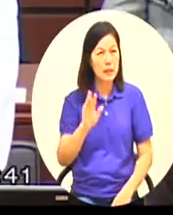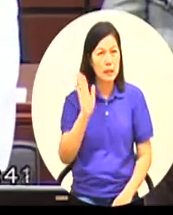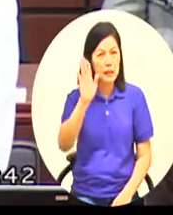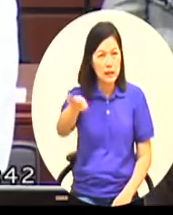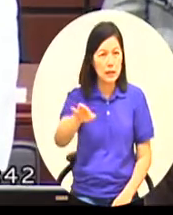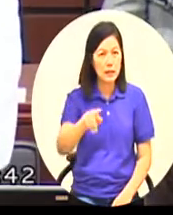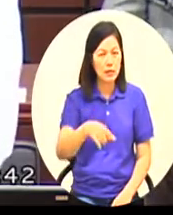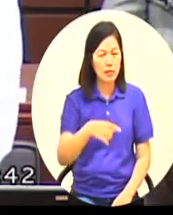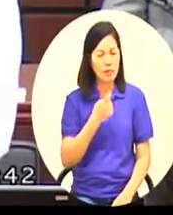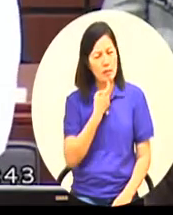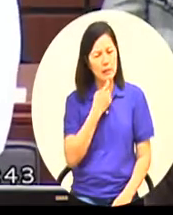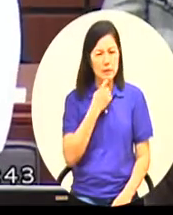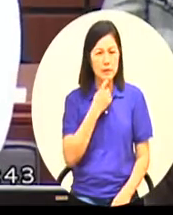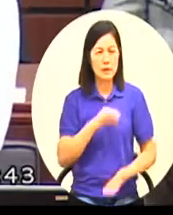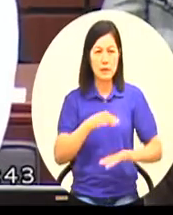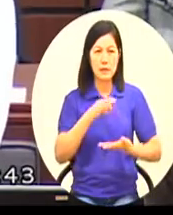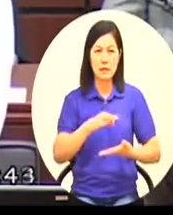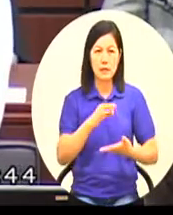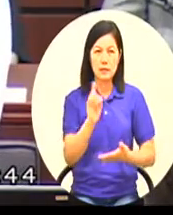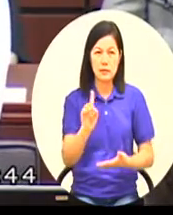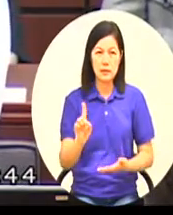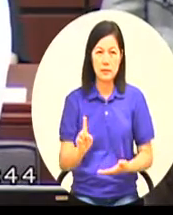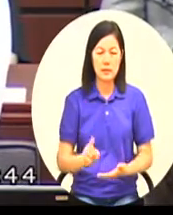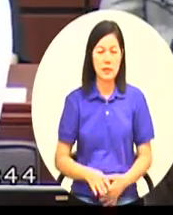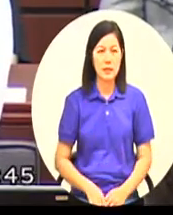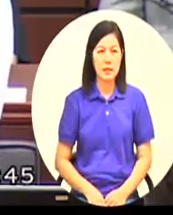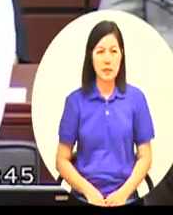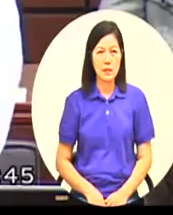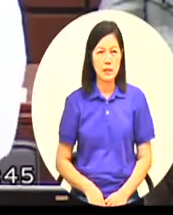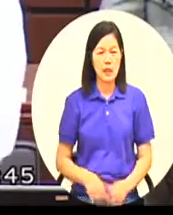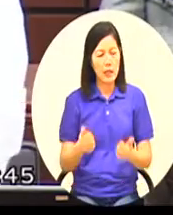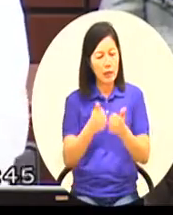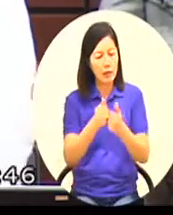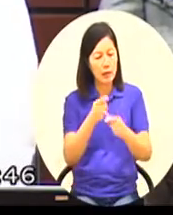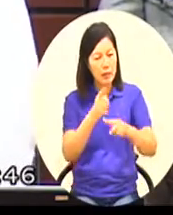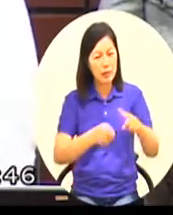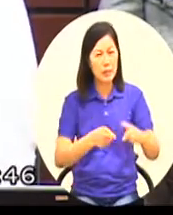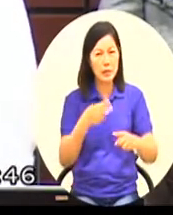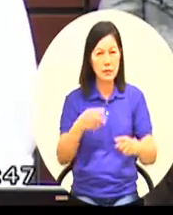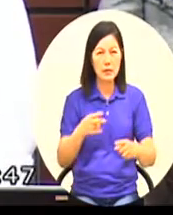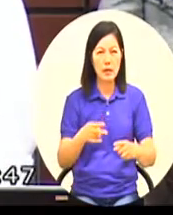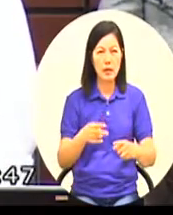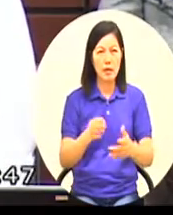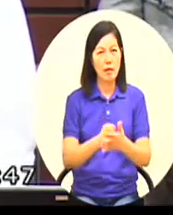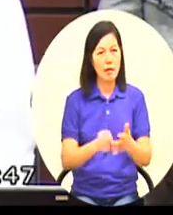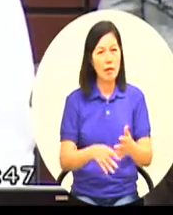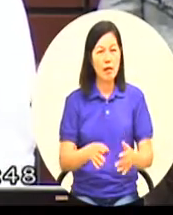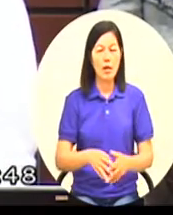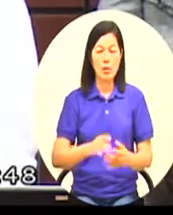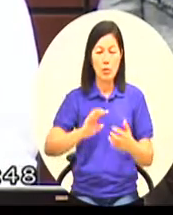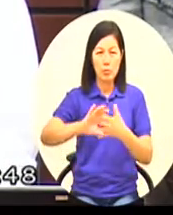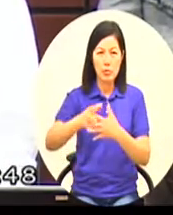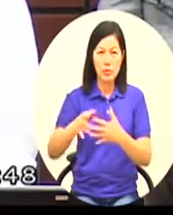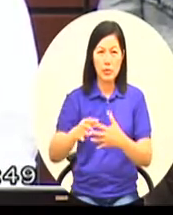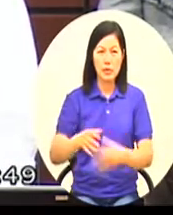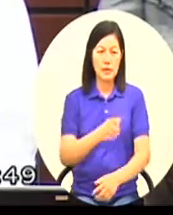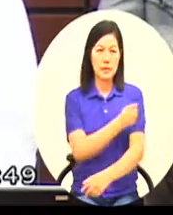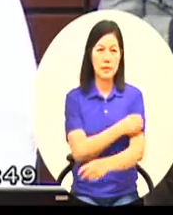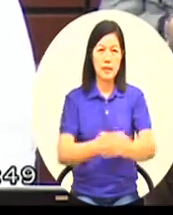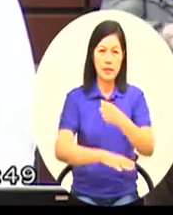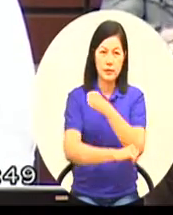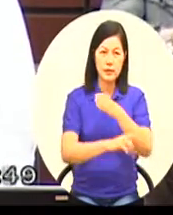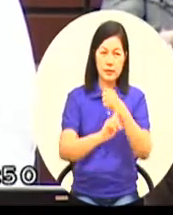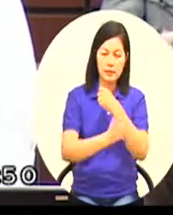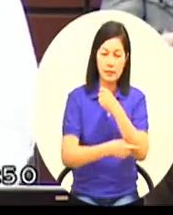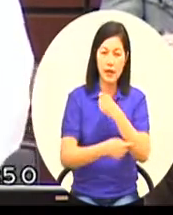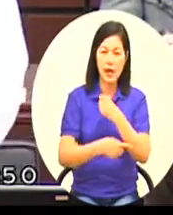疑的、担心的，譬如说包括说是不是开刀开到一半时间到了就放，其实这在国外的整个有实施劳基法的国家是没